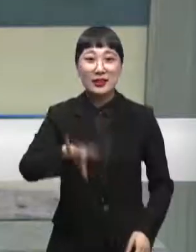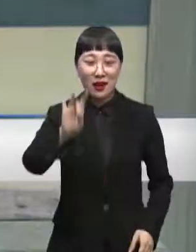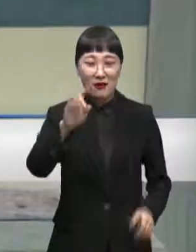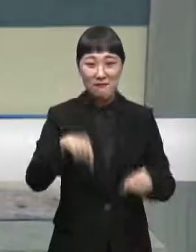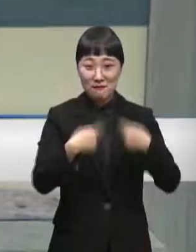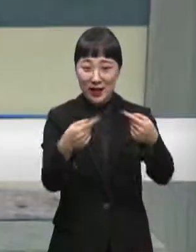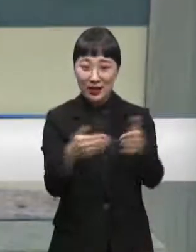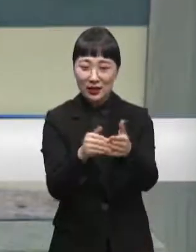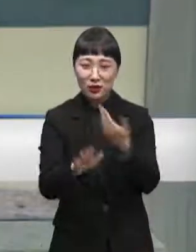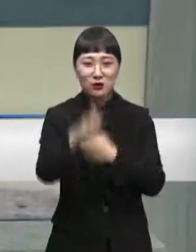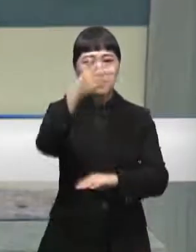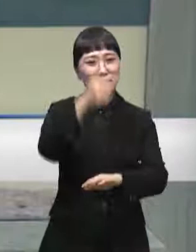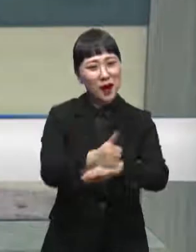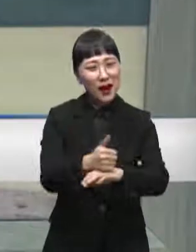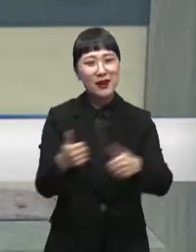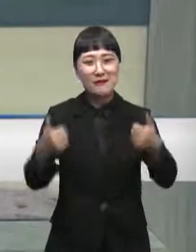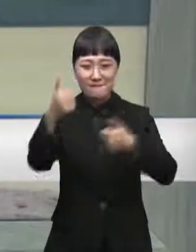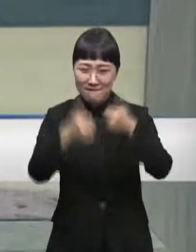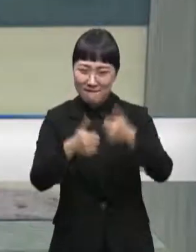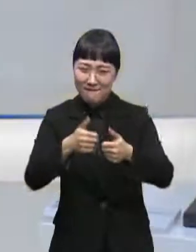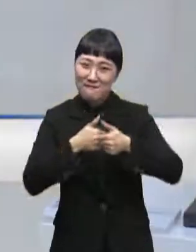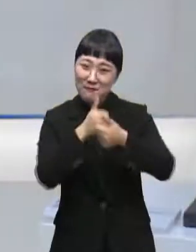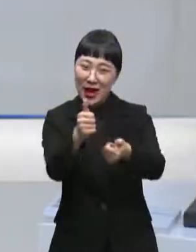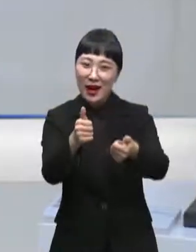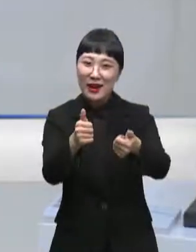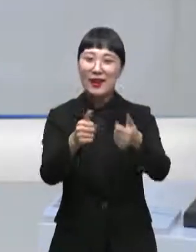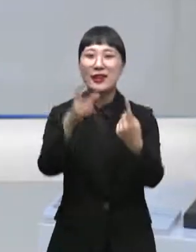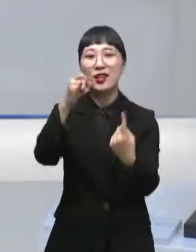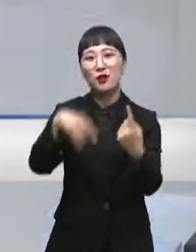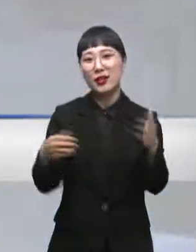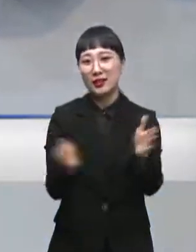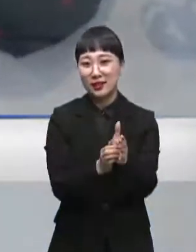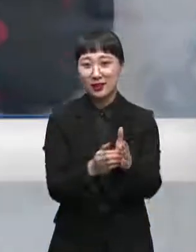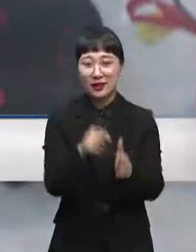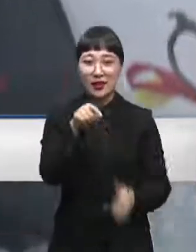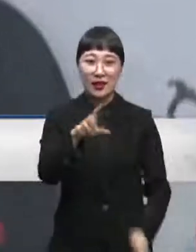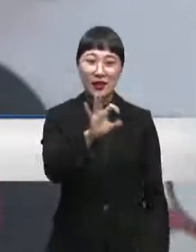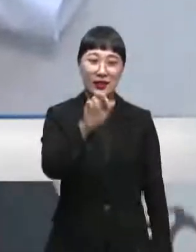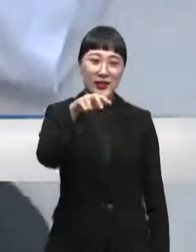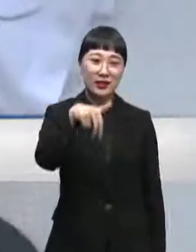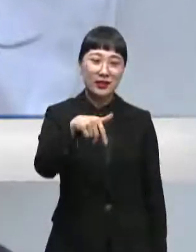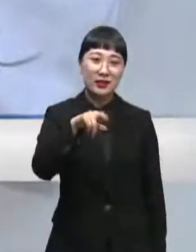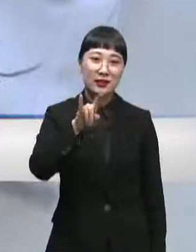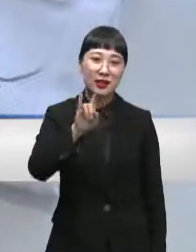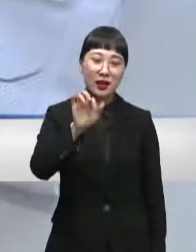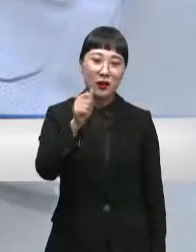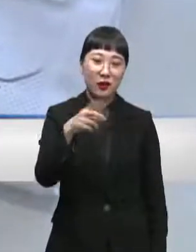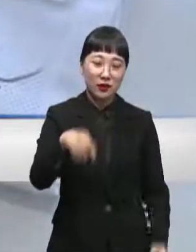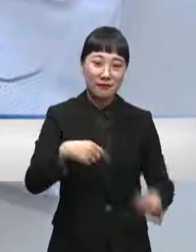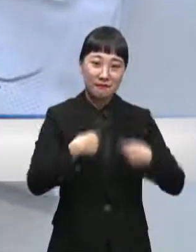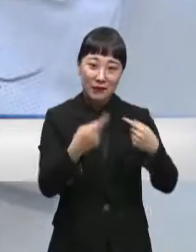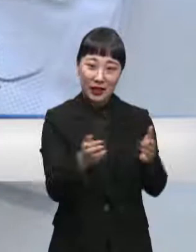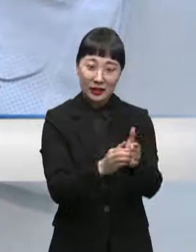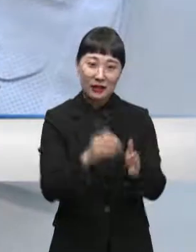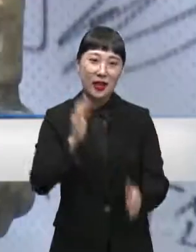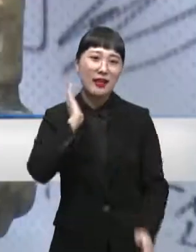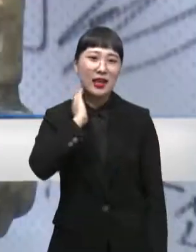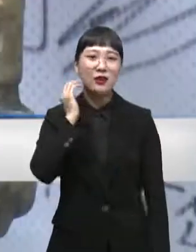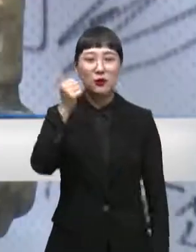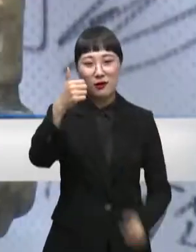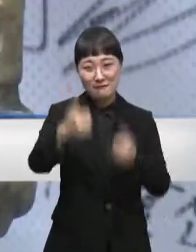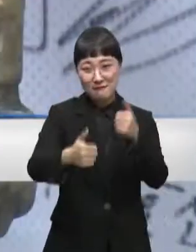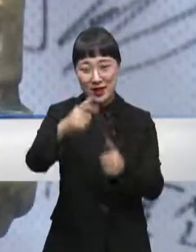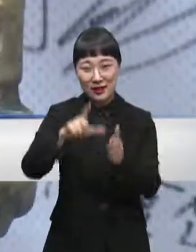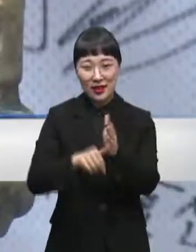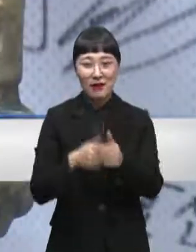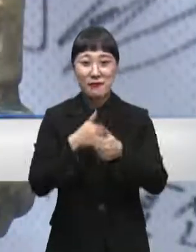차지했습니다 또 인천 논현 sk 와이번스 포수인 이재원 에 있었던 2004년 대통령배 우승 이후 16년